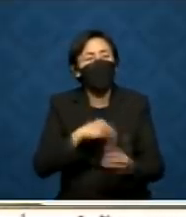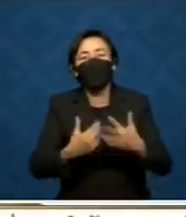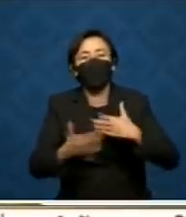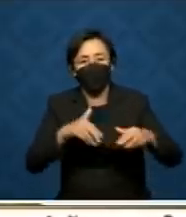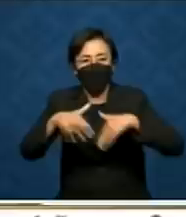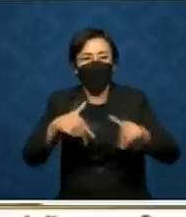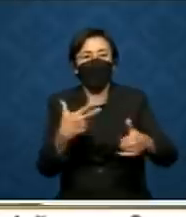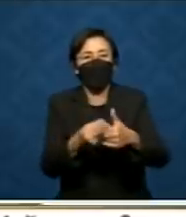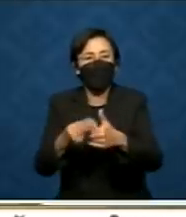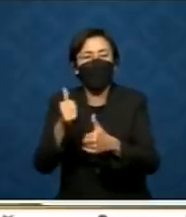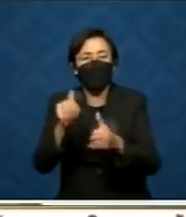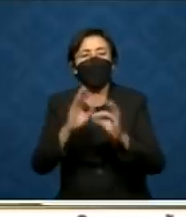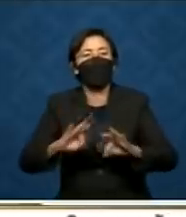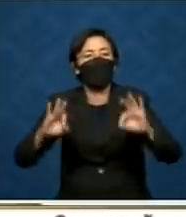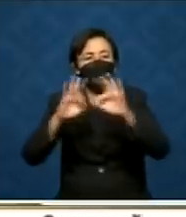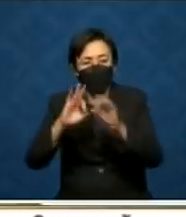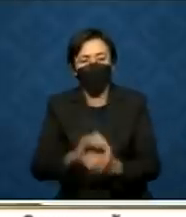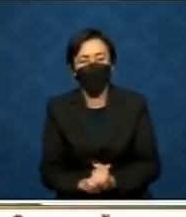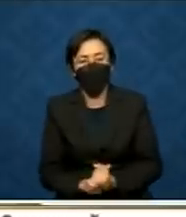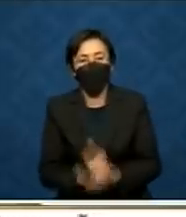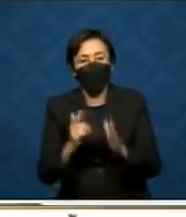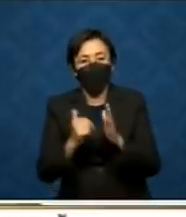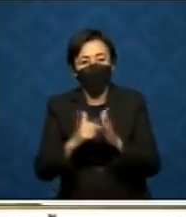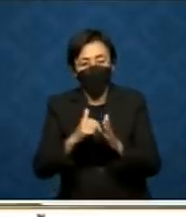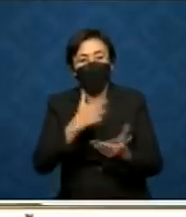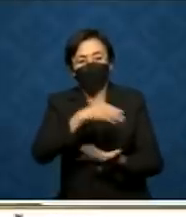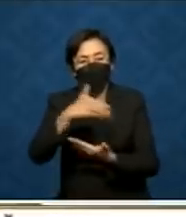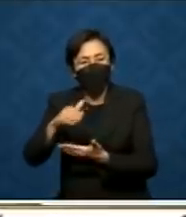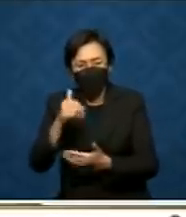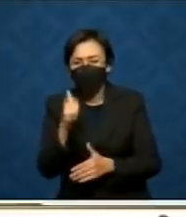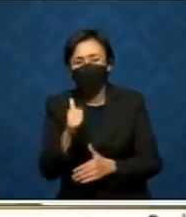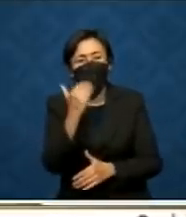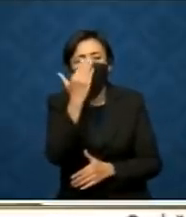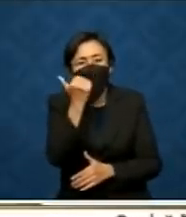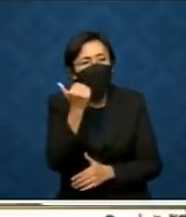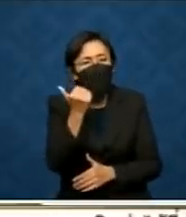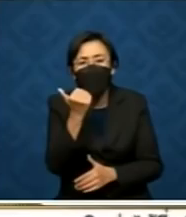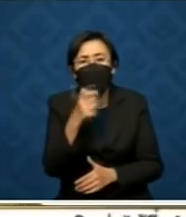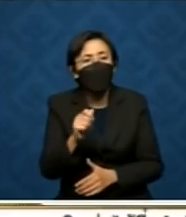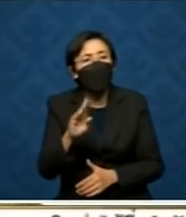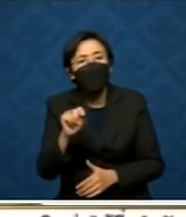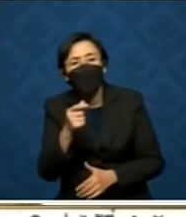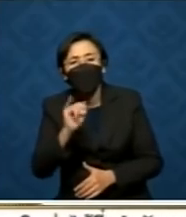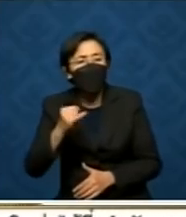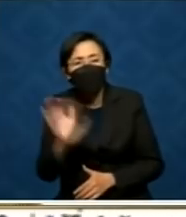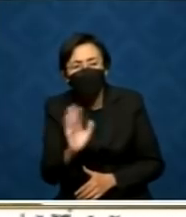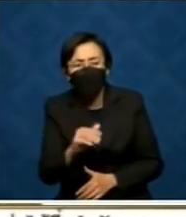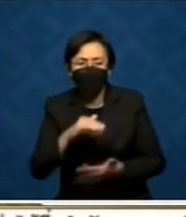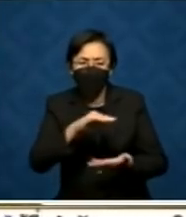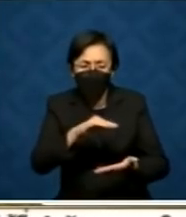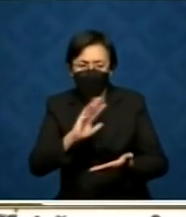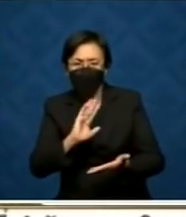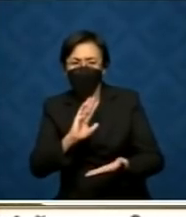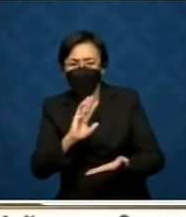คือการกระจายวัคซีนที่มีประสิทธิภาพที่สุดทำไมไม่ให้พอจะให้ก็ยุคๆให้บ้างไม่ให้บ้าง